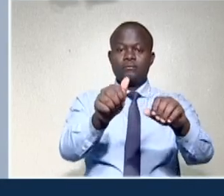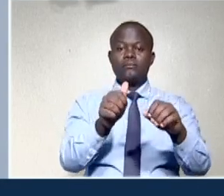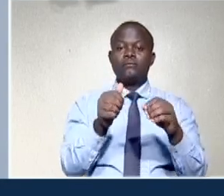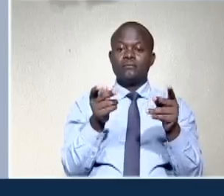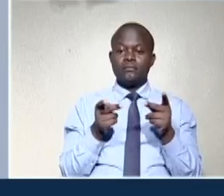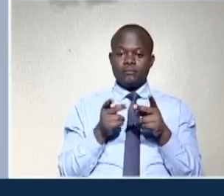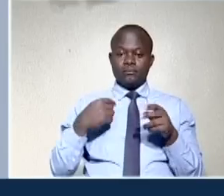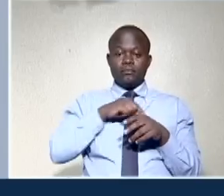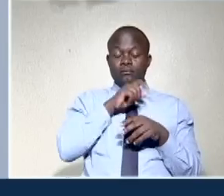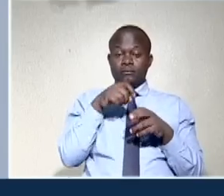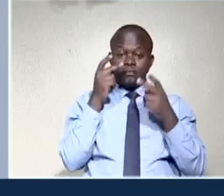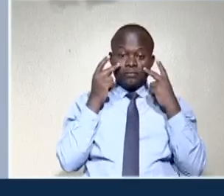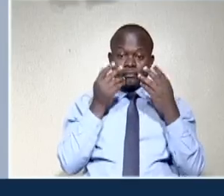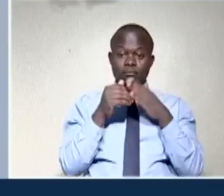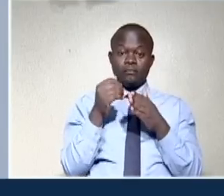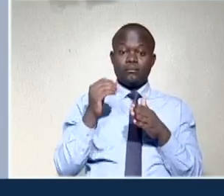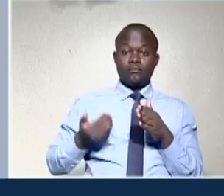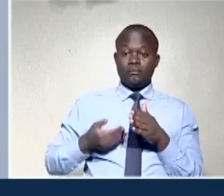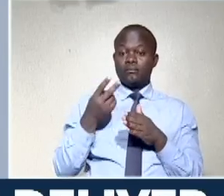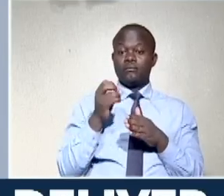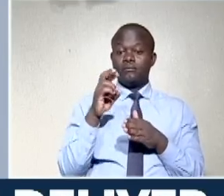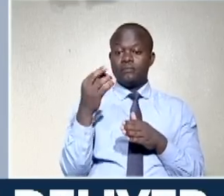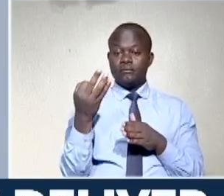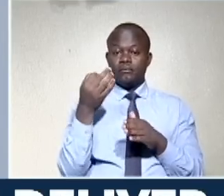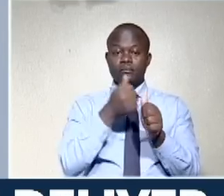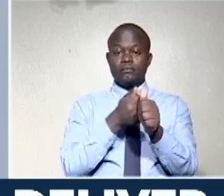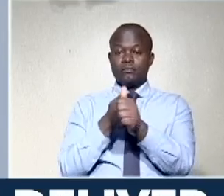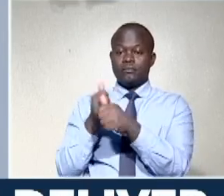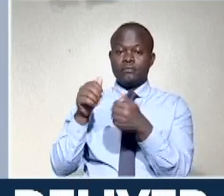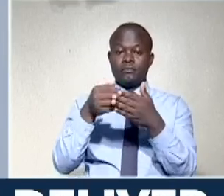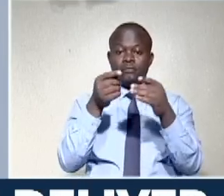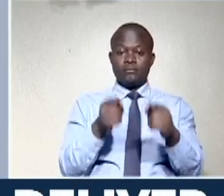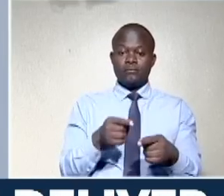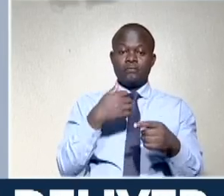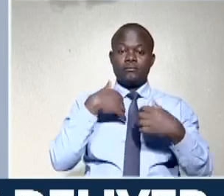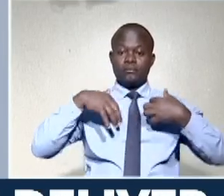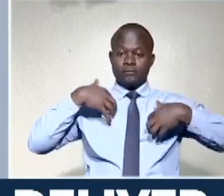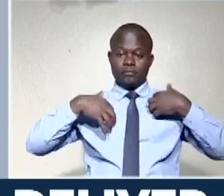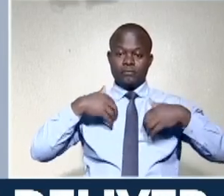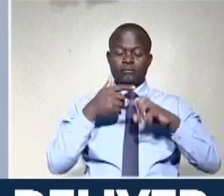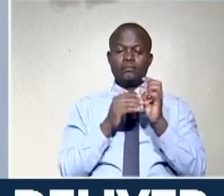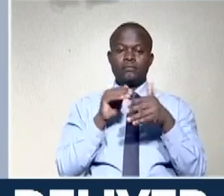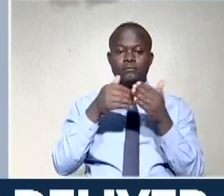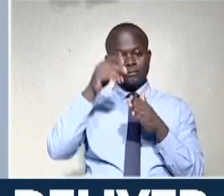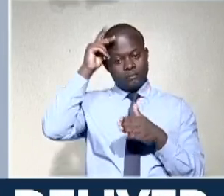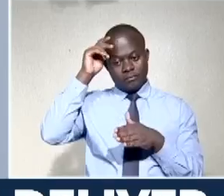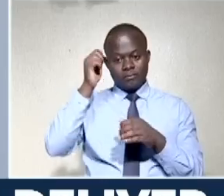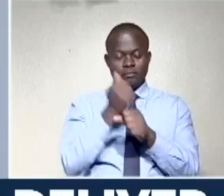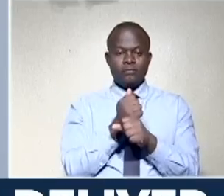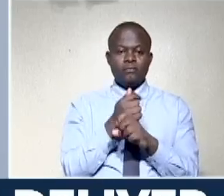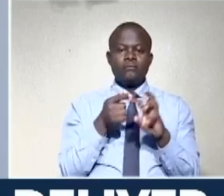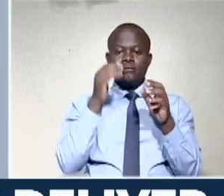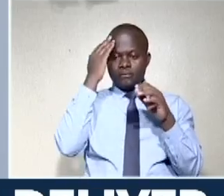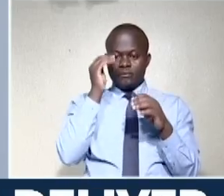Oya, dukwiye kubona byibura abagore babiri cyangwa batatu muri buri mwanya ubonetse. Bafite ubushake ndetse n'ubumenyi bwo kubikora